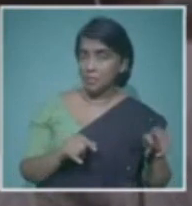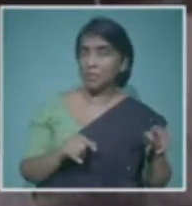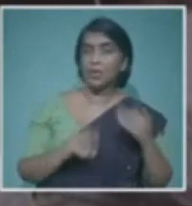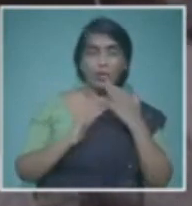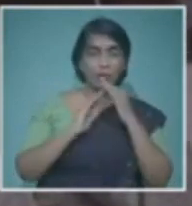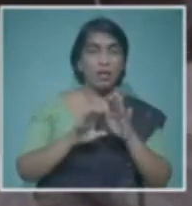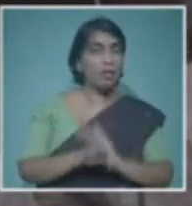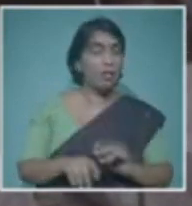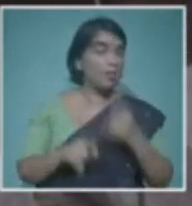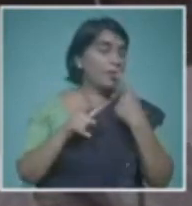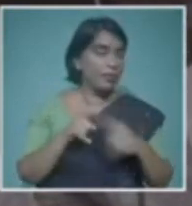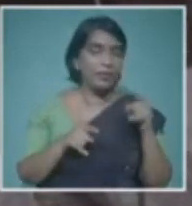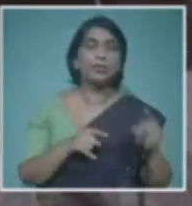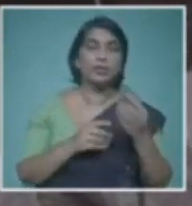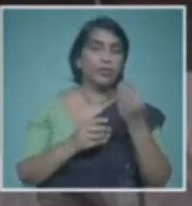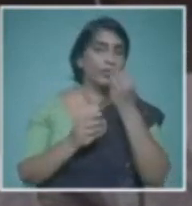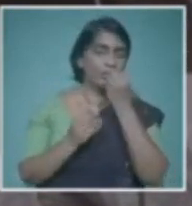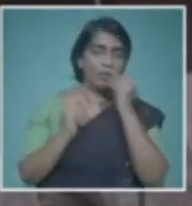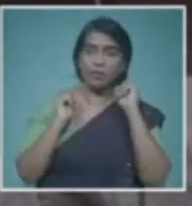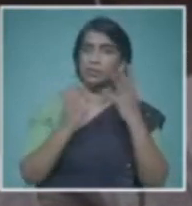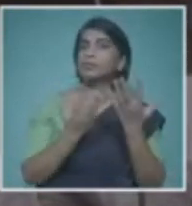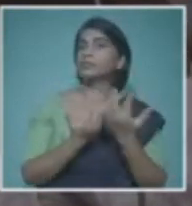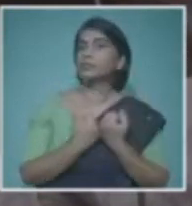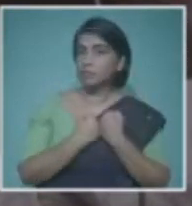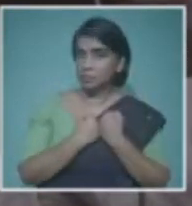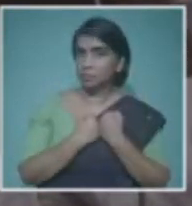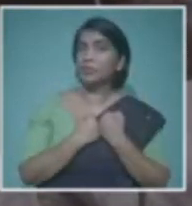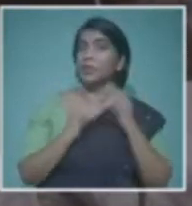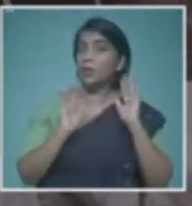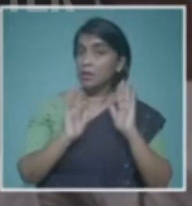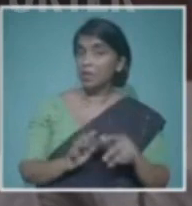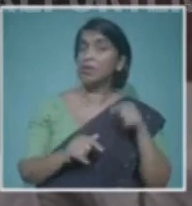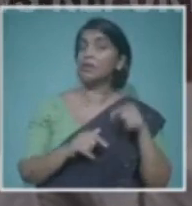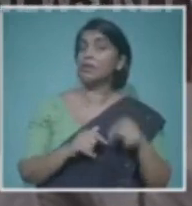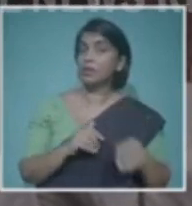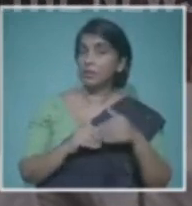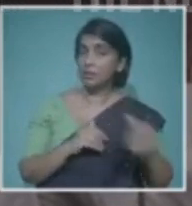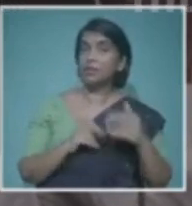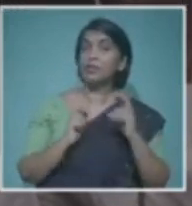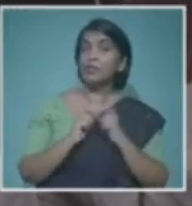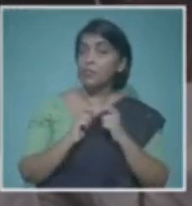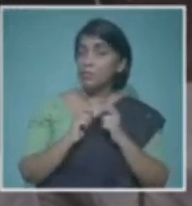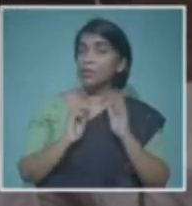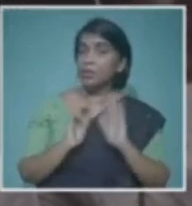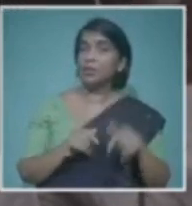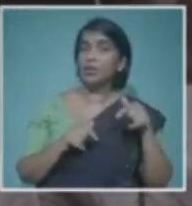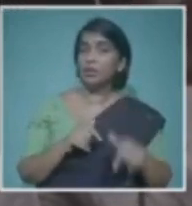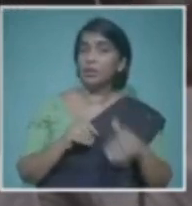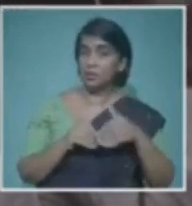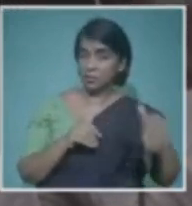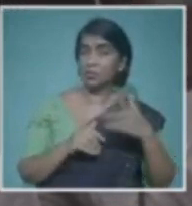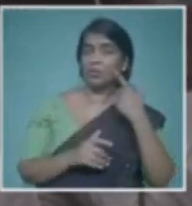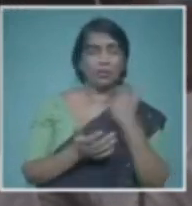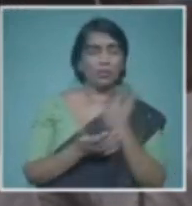ප්‍රාථමික පාසලේ දරුවන්ට විතරයි ඒ ආහාර වේල ලැබෙන්නේ. නමුත් මේ අද මේ තියෙන තත්ත්වයක් තුළ අද මේ පැන නැගී